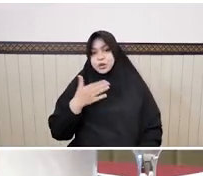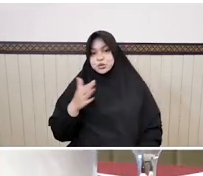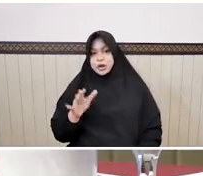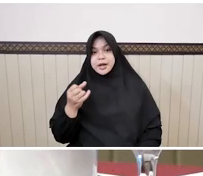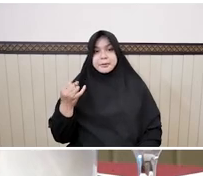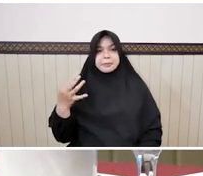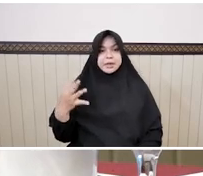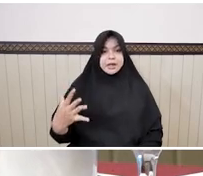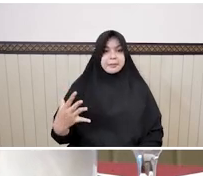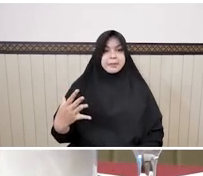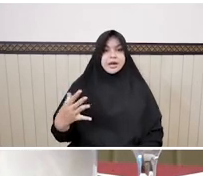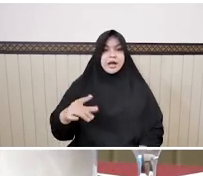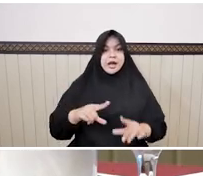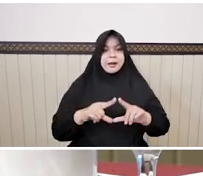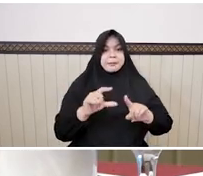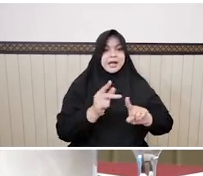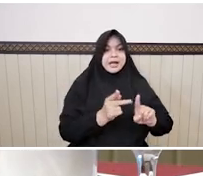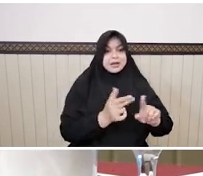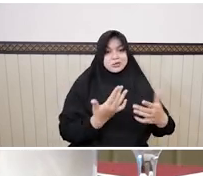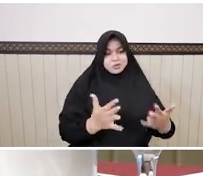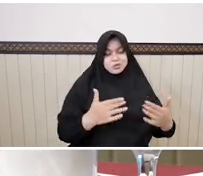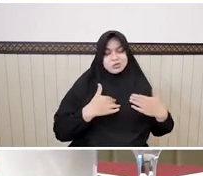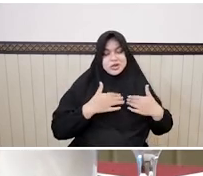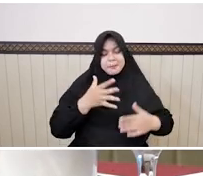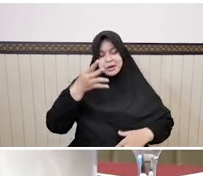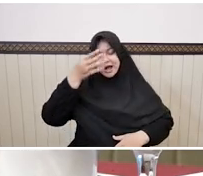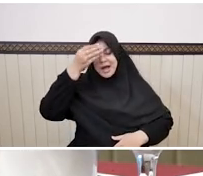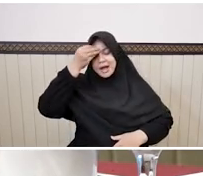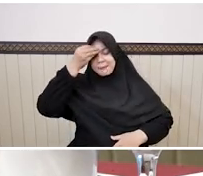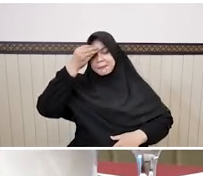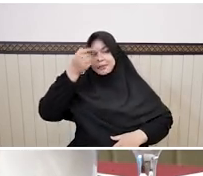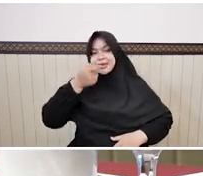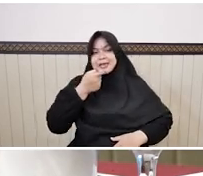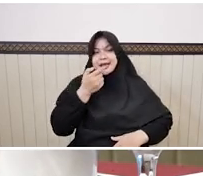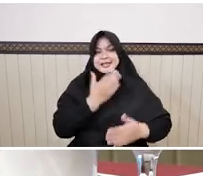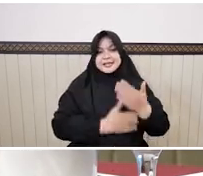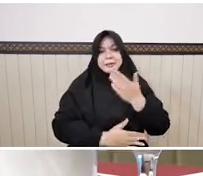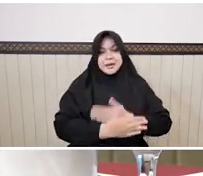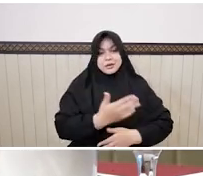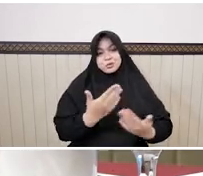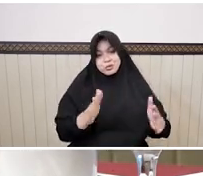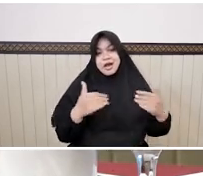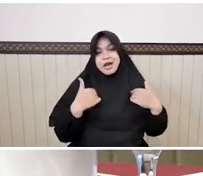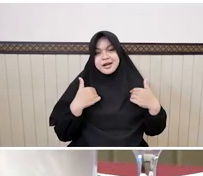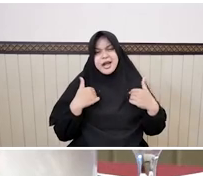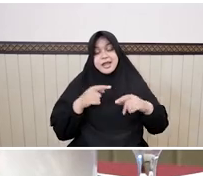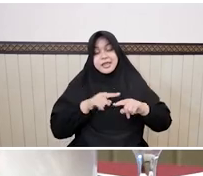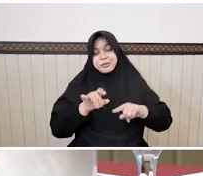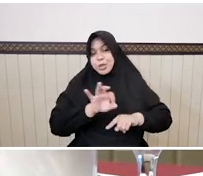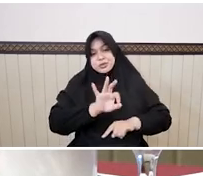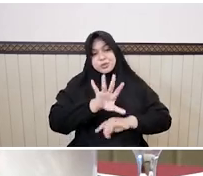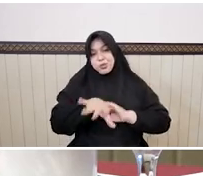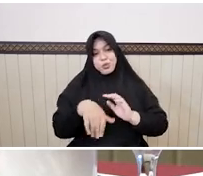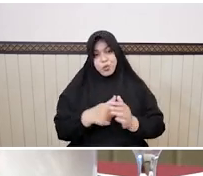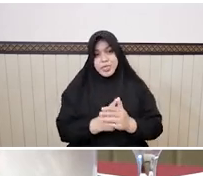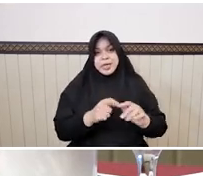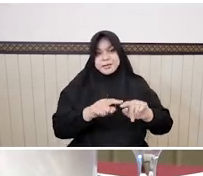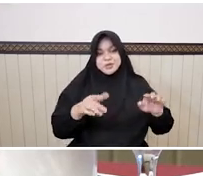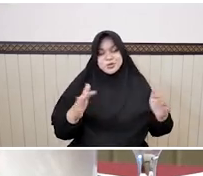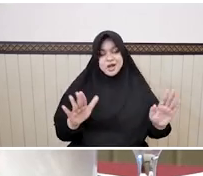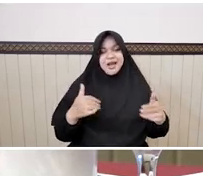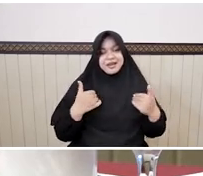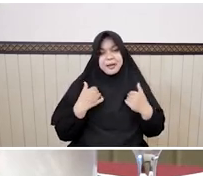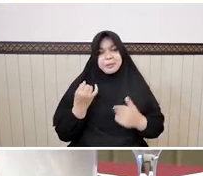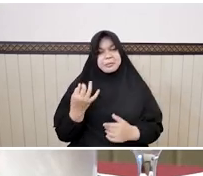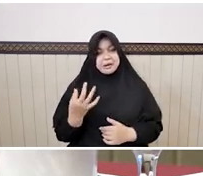ada beberapa aparat penegak hukum yang sudah sensitif Saya mengatakan sudah ada kamu jawab apa belum semua memang tapi sudah ada beberapa